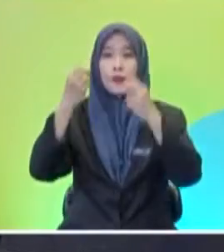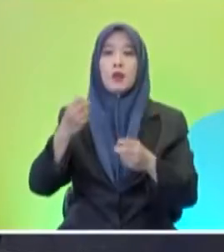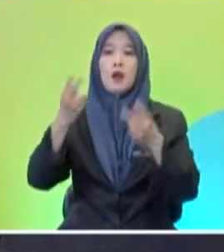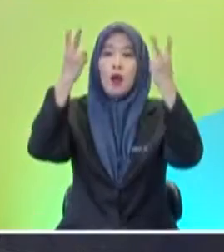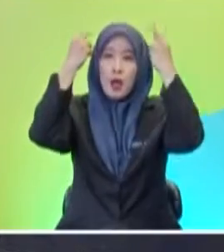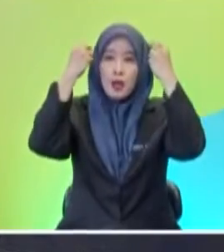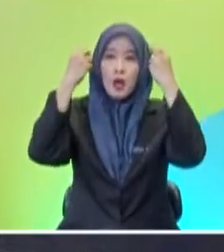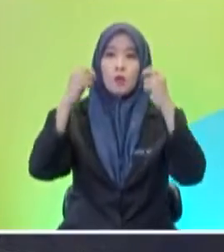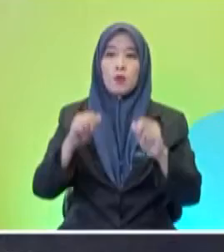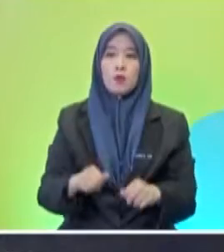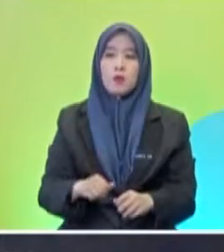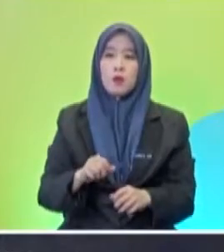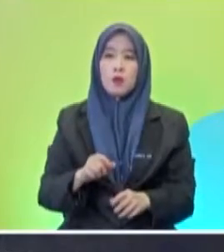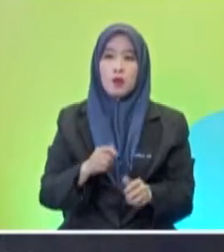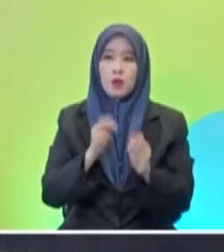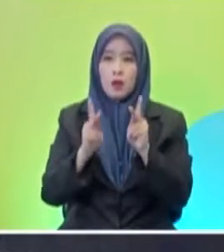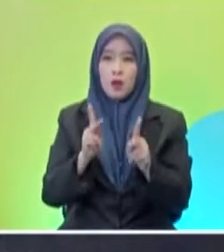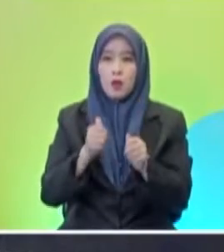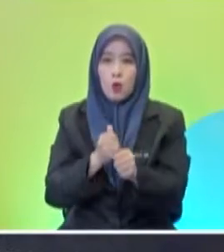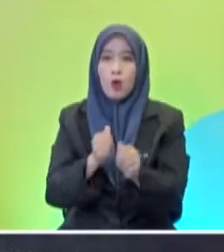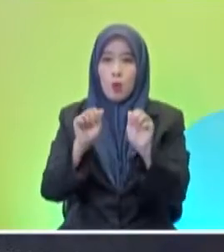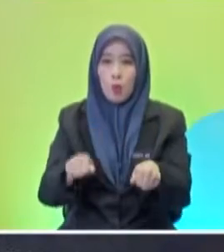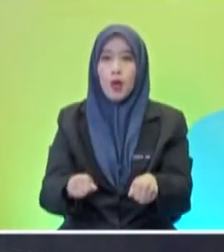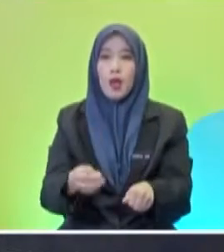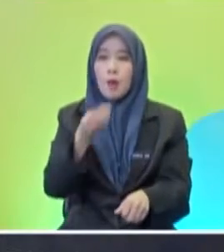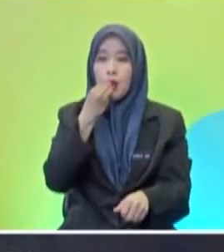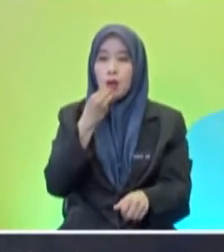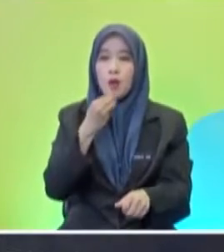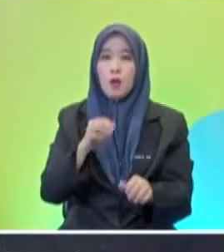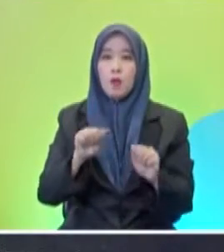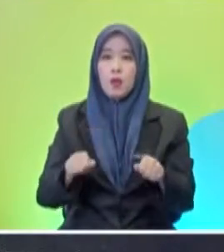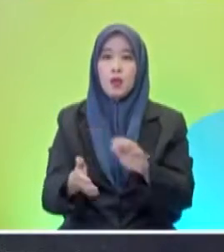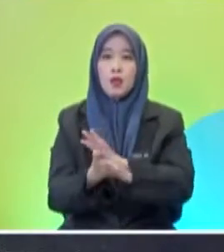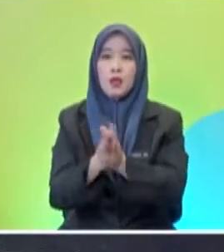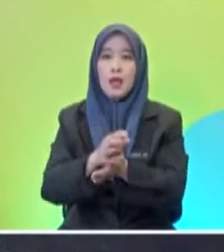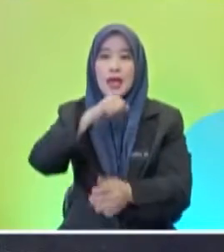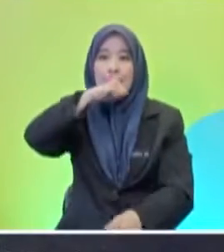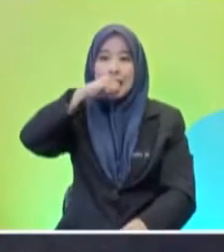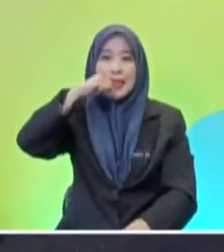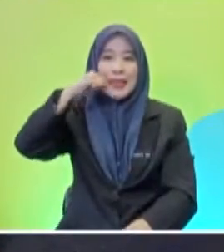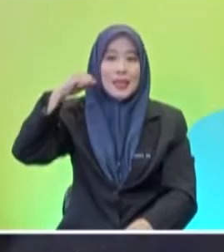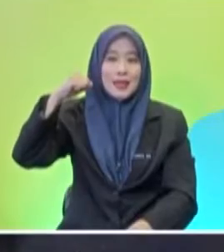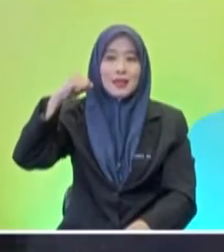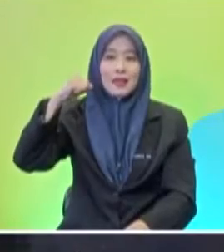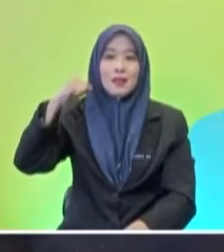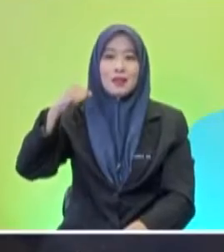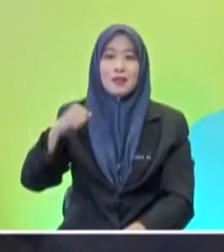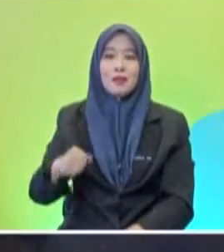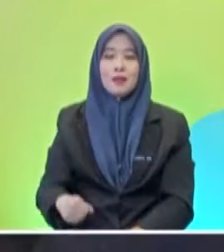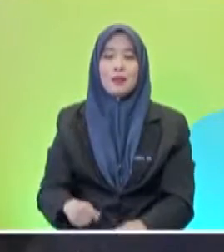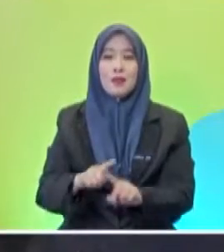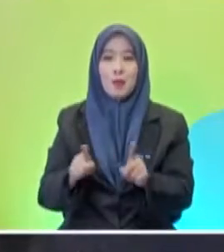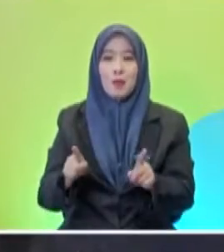ni sebenarnya boleh makan tau Fizi. Ya ke cikgu? Ya, boleh jadi sate tapi cikgu tak pernah makanlah. Itulah, tak sampai hati cikgu. Ya, sebab dia comel